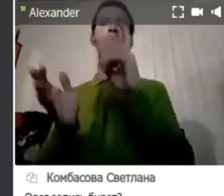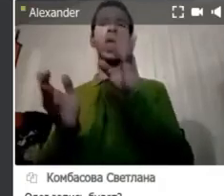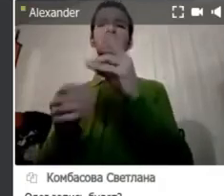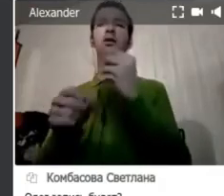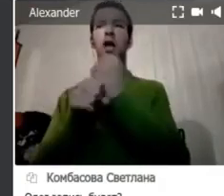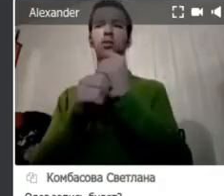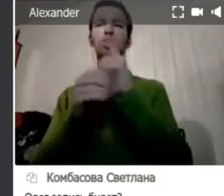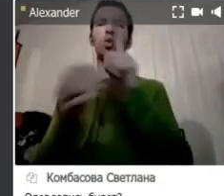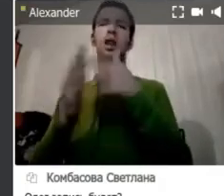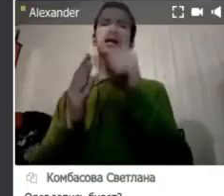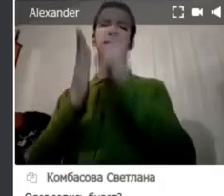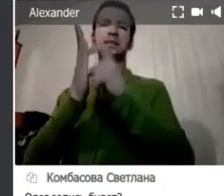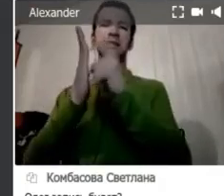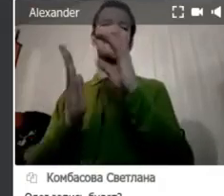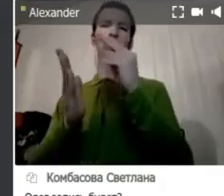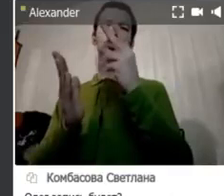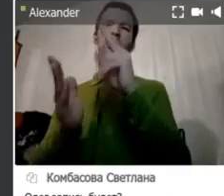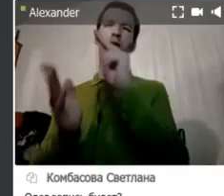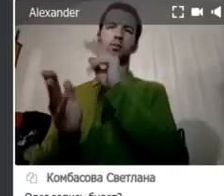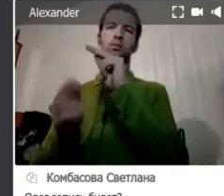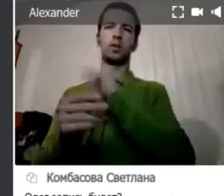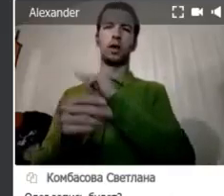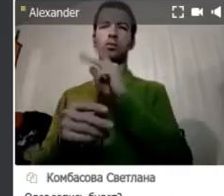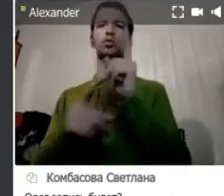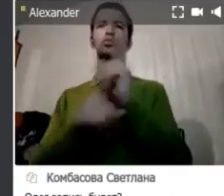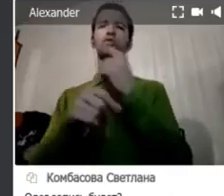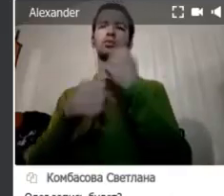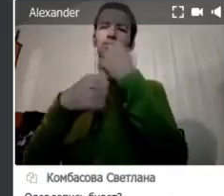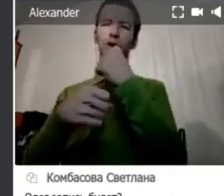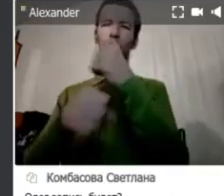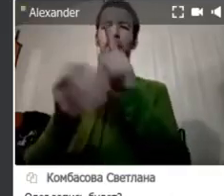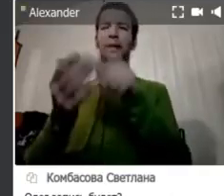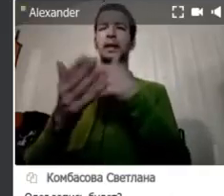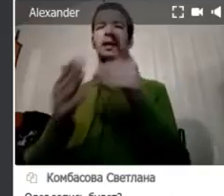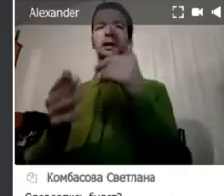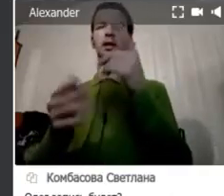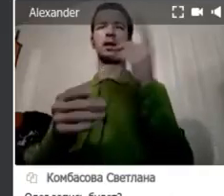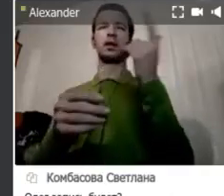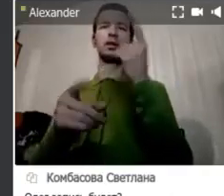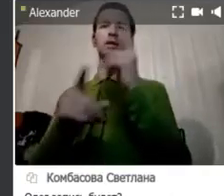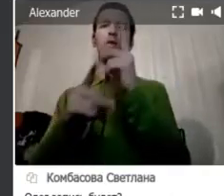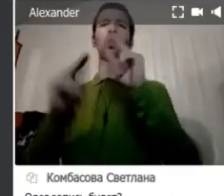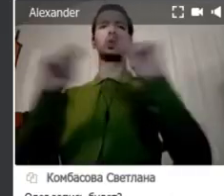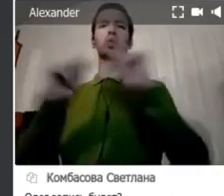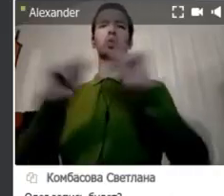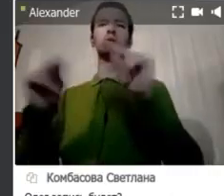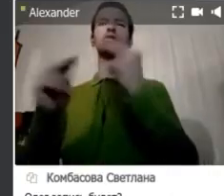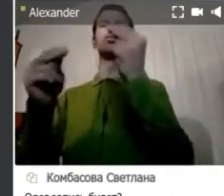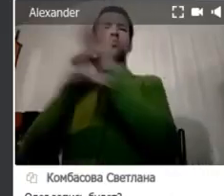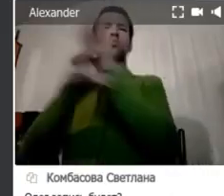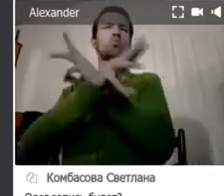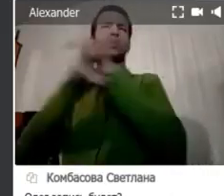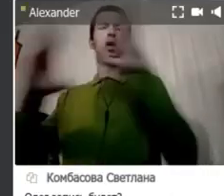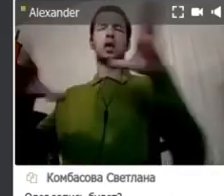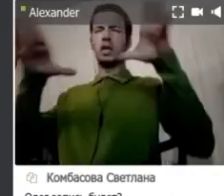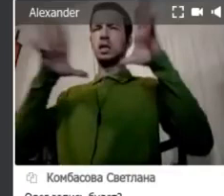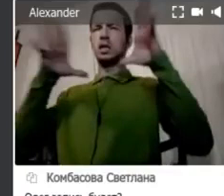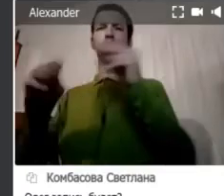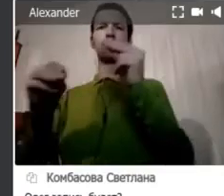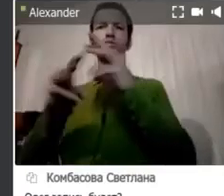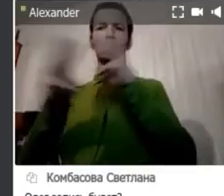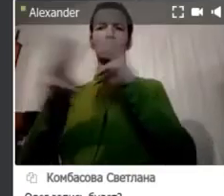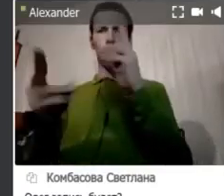То есть, действительно, там мало денег, люди там пашут с рассвета до заката, то есть с молодости